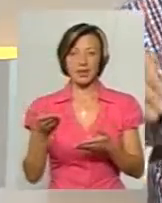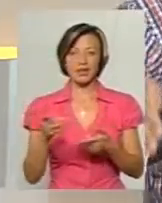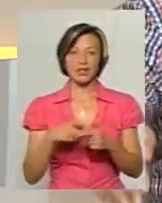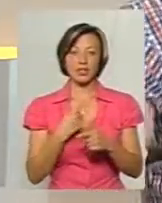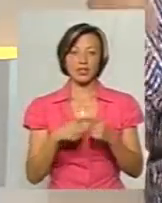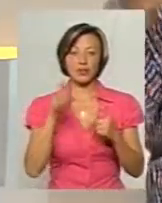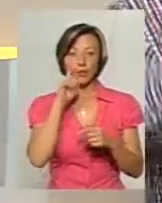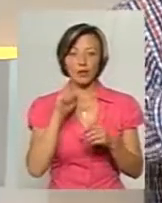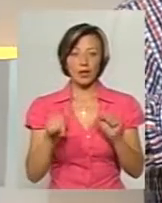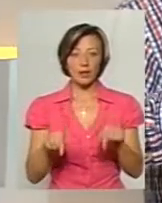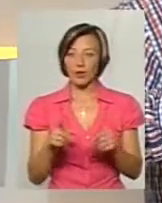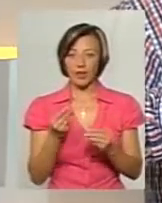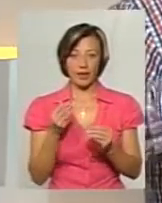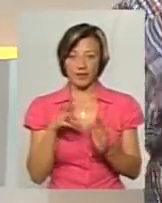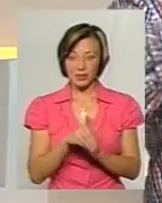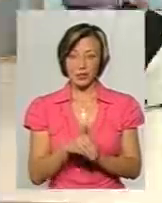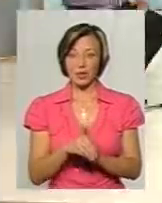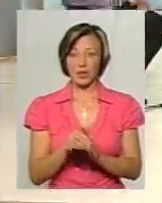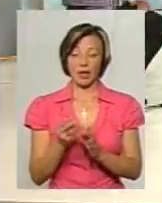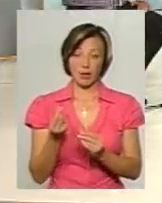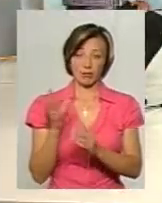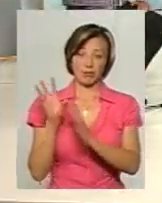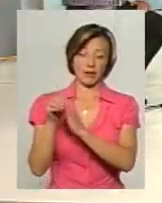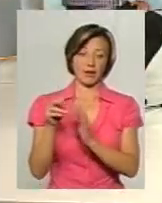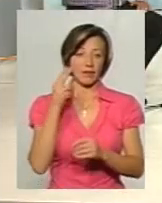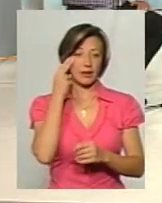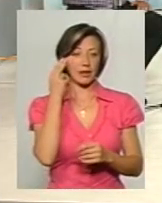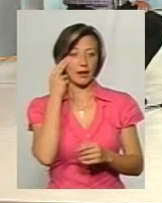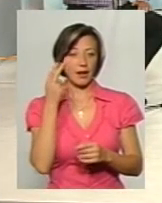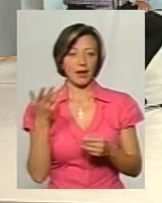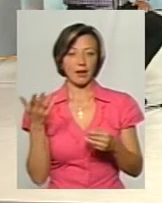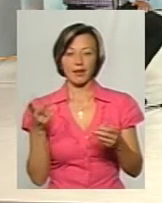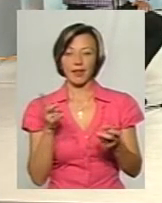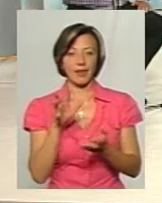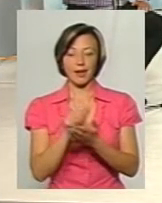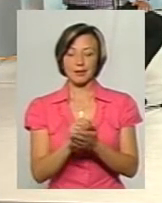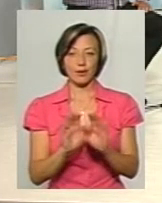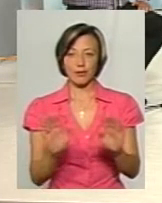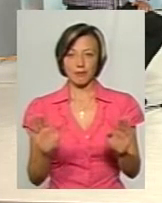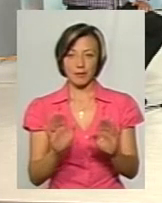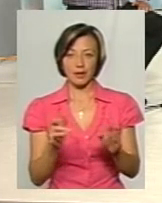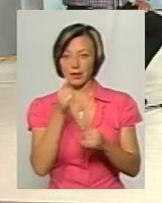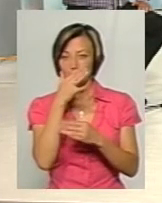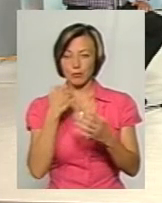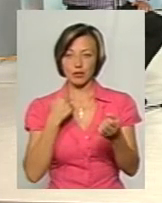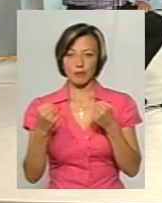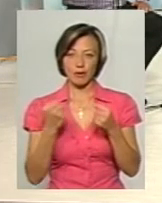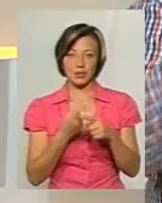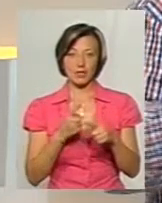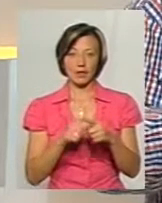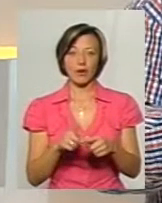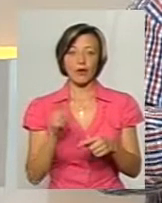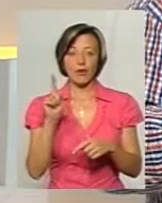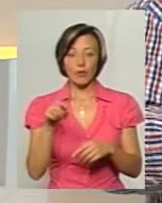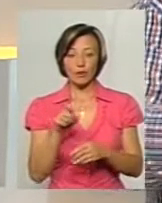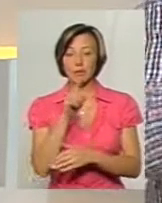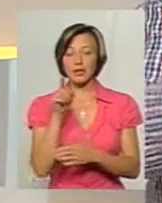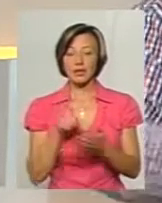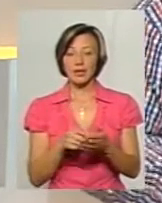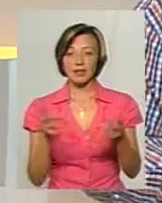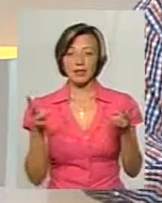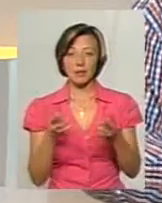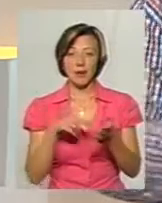навіть в Україну вони не інвестують, а вони інвестують в Китай, який не захопили і не можуть з ним боротися. Ось де треба задавати питання